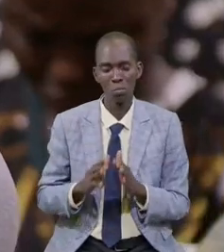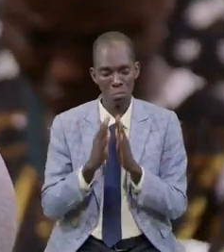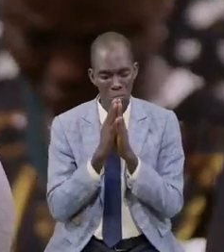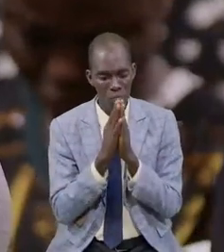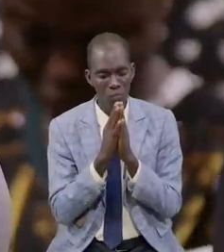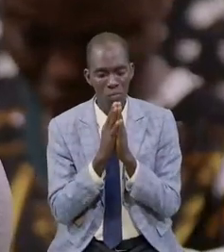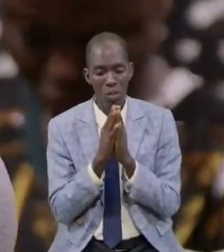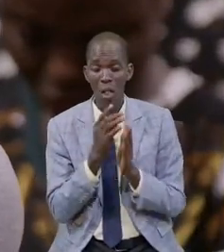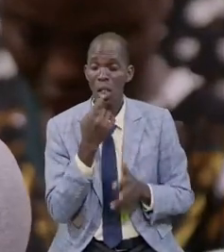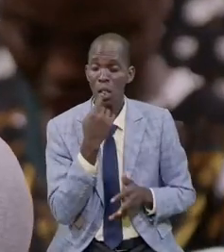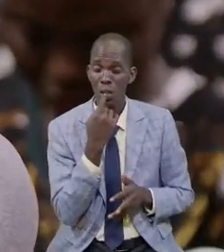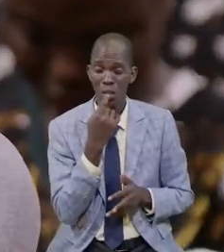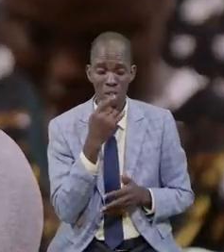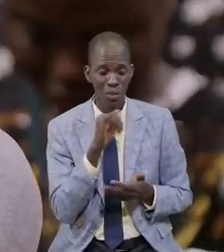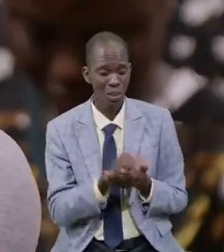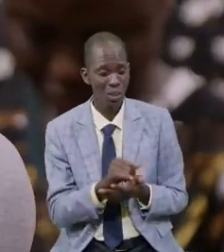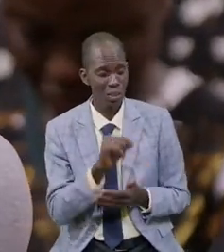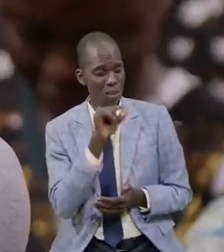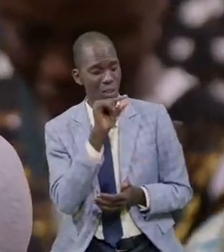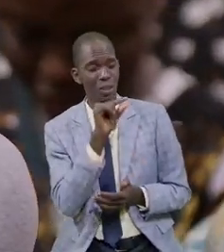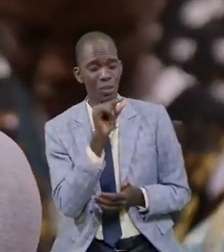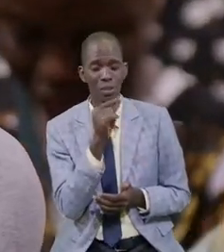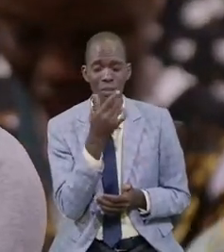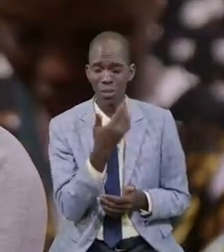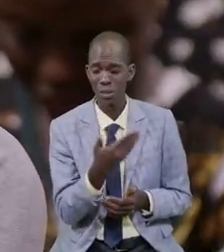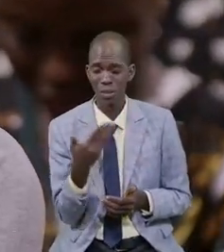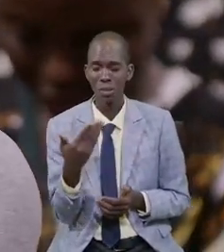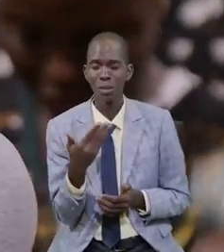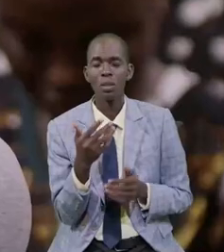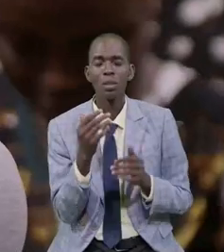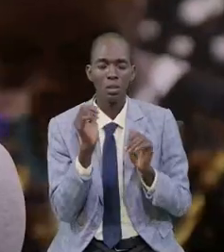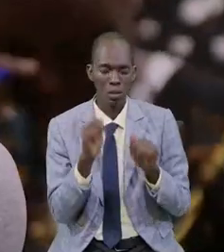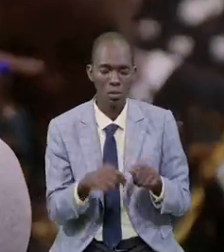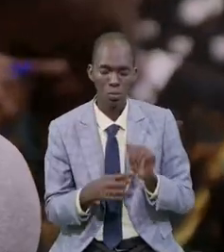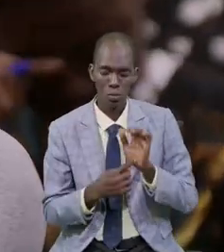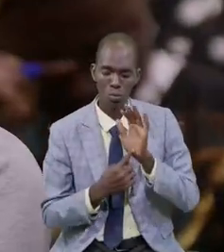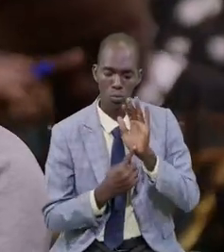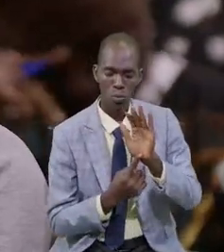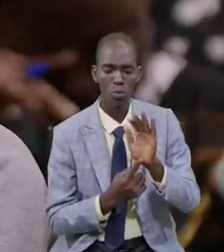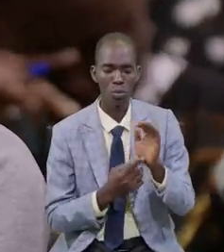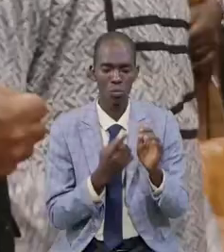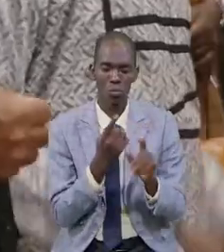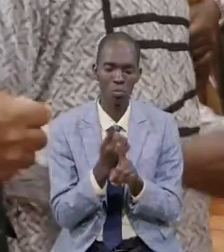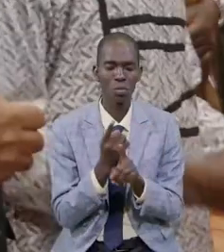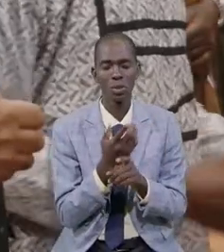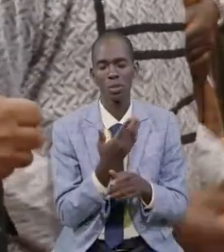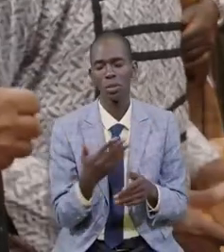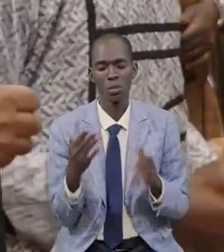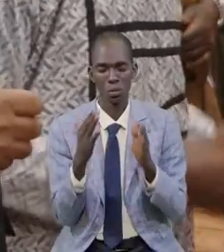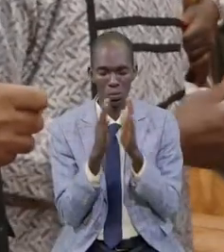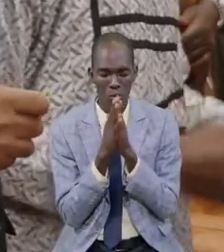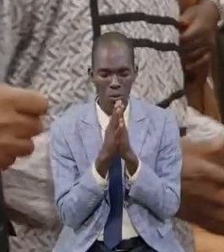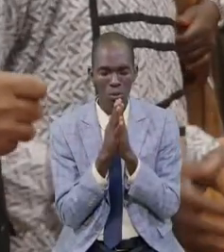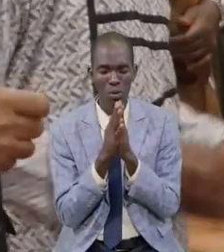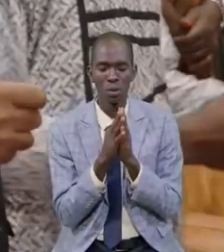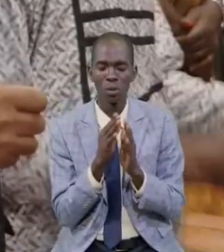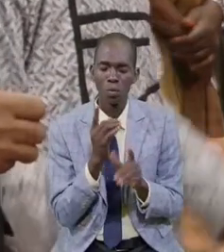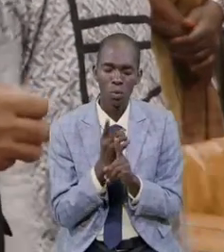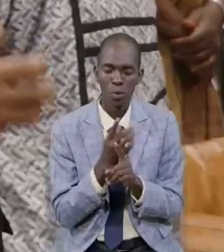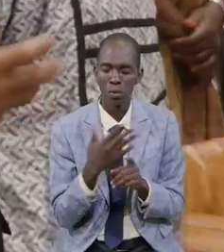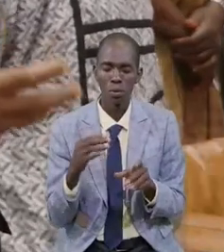La langue, une petite langue, va exprimer la bonne chose dans notre